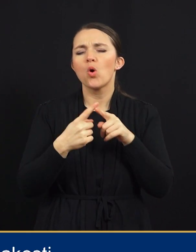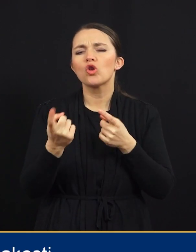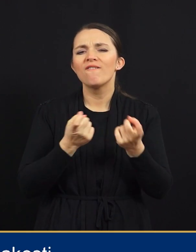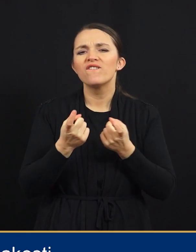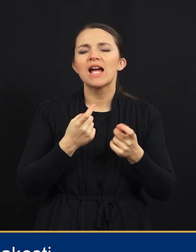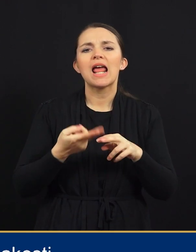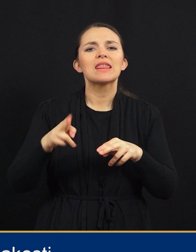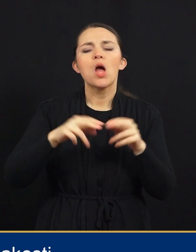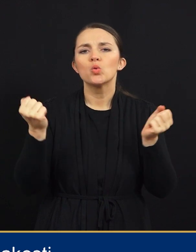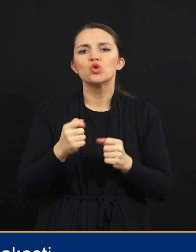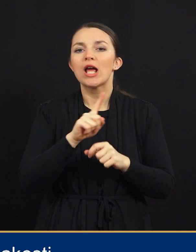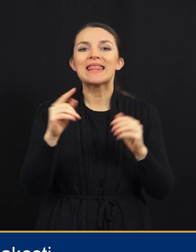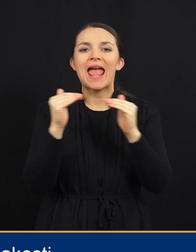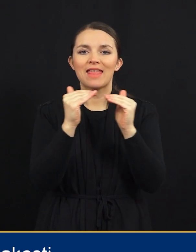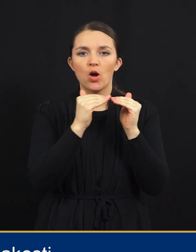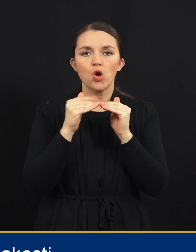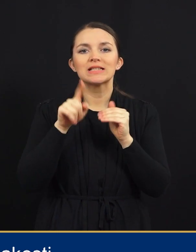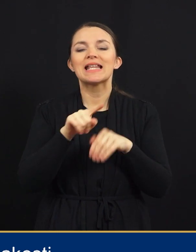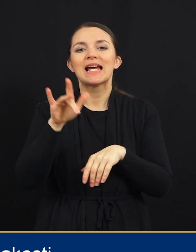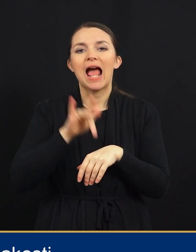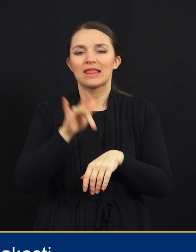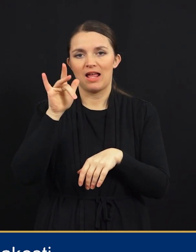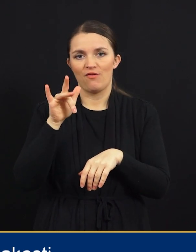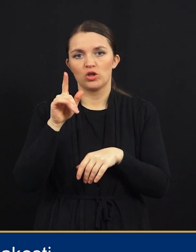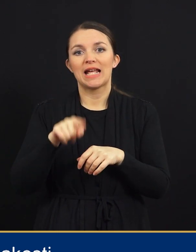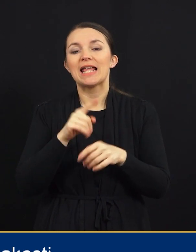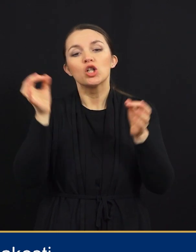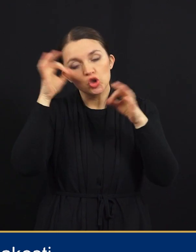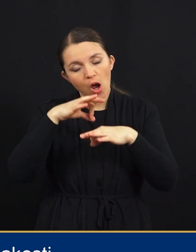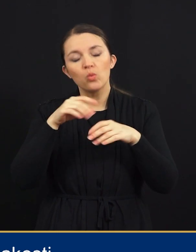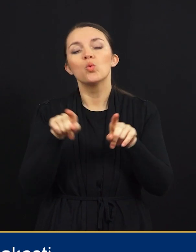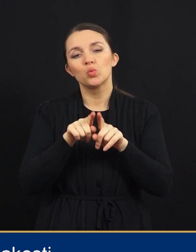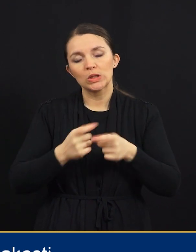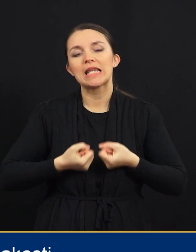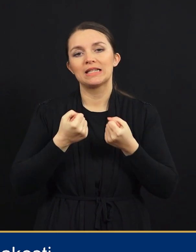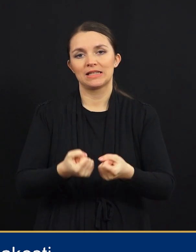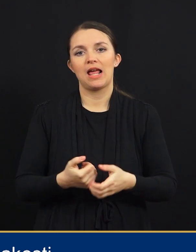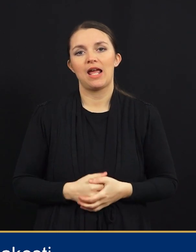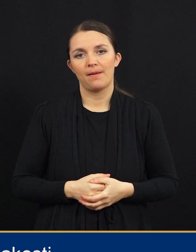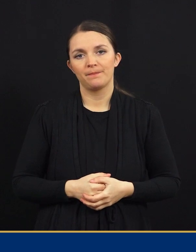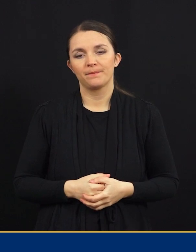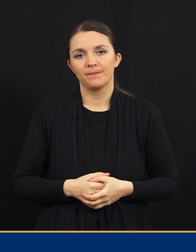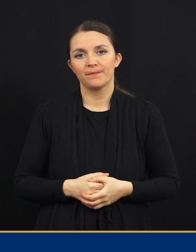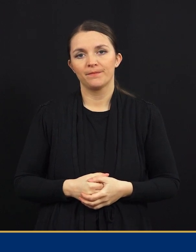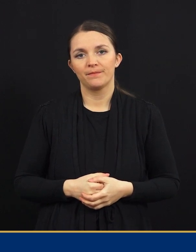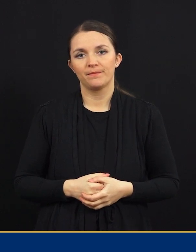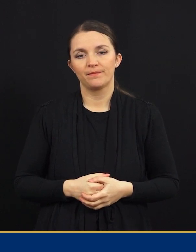vir najhujših neenakosti in ranljivosti in žal tudi nasilja.